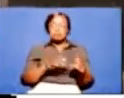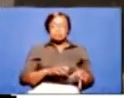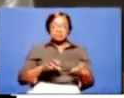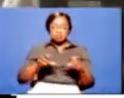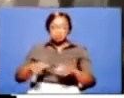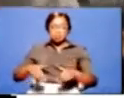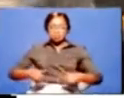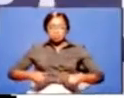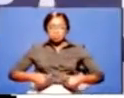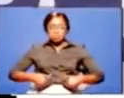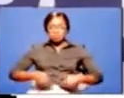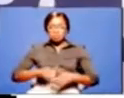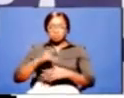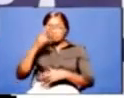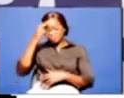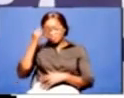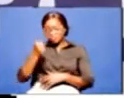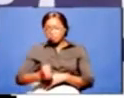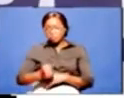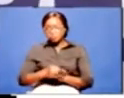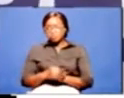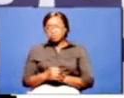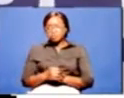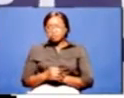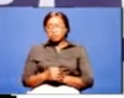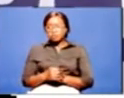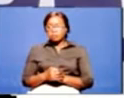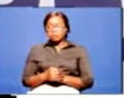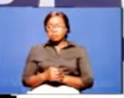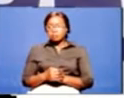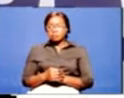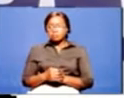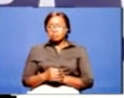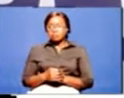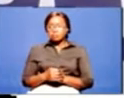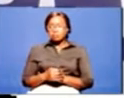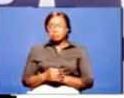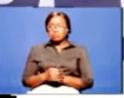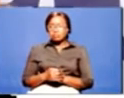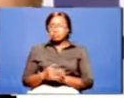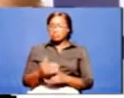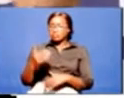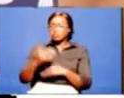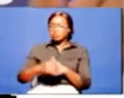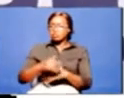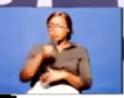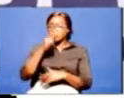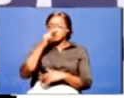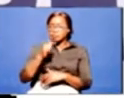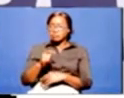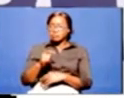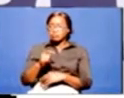katika kaunti ya Narok. Ward ya Loita ambayo inapakana na Tanzania